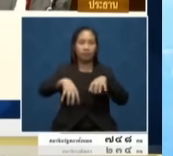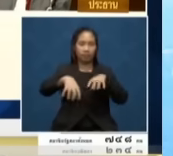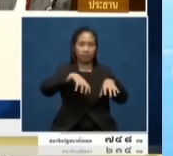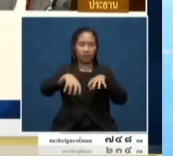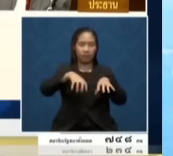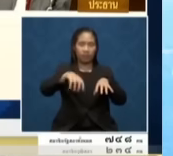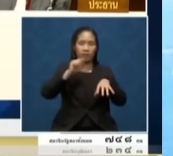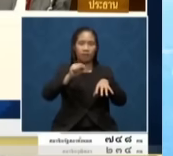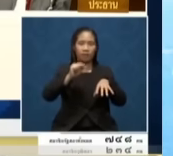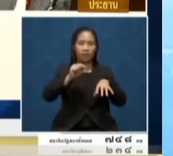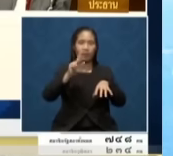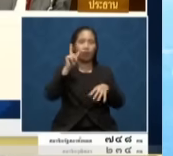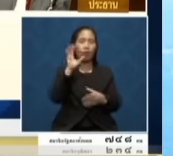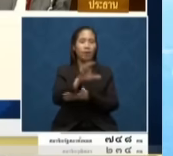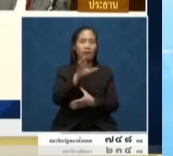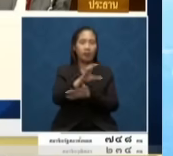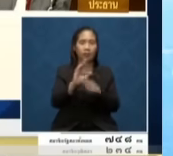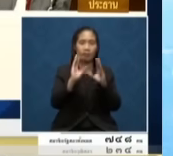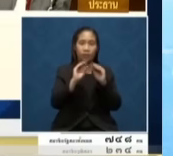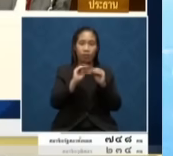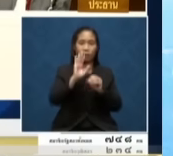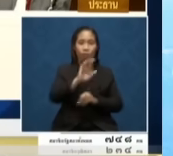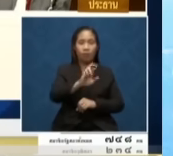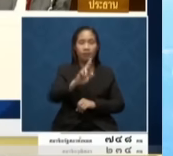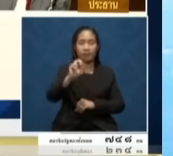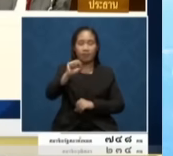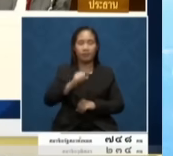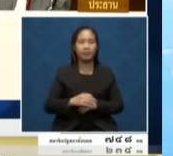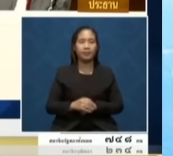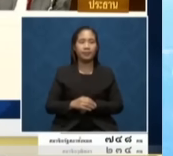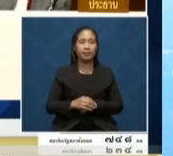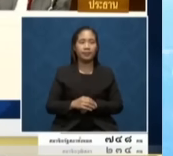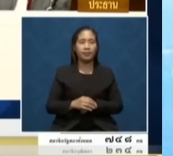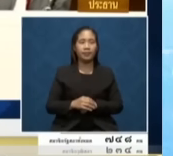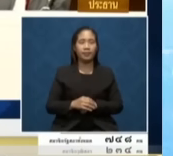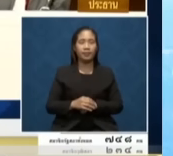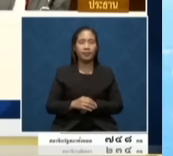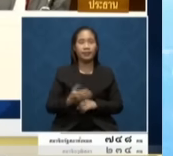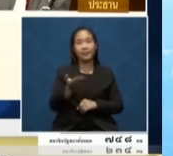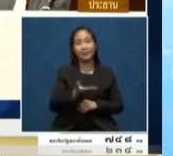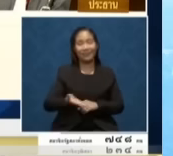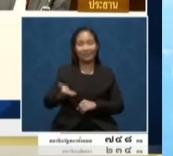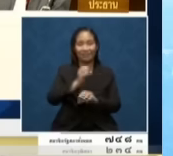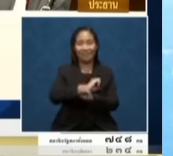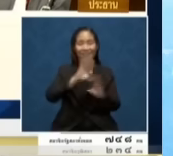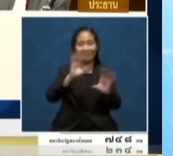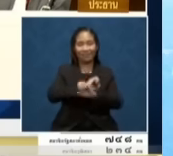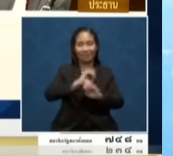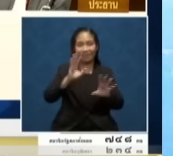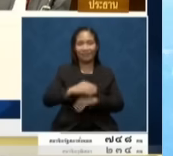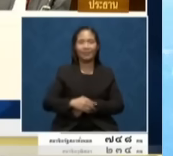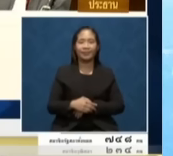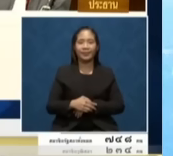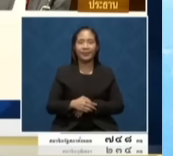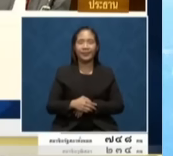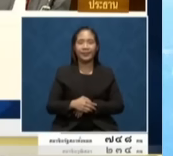บิ๊กป้อมเพราะบิ๊กป้อมเนี่ยนะฮะก้าวข้ามความขัดแย้งไงเอออาจจะมีพลังประชารัฐ